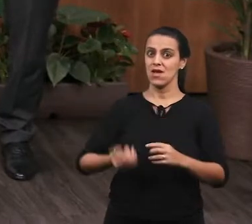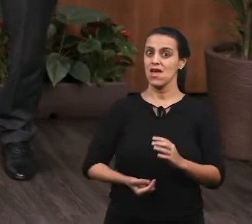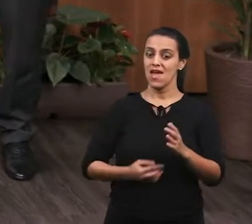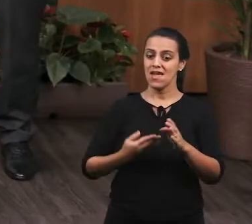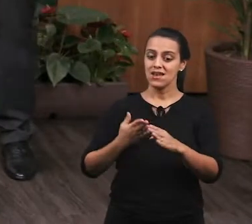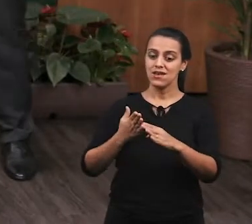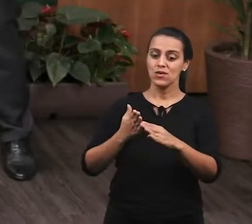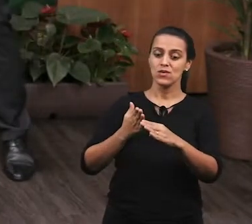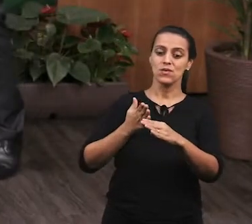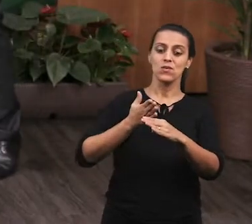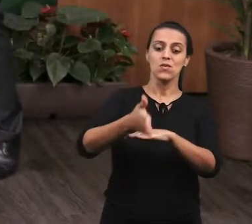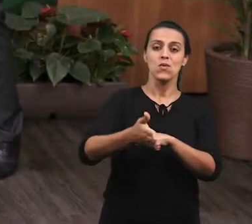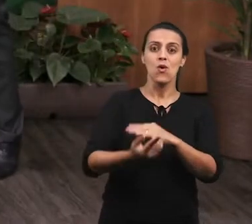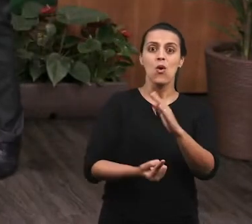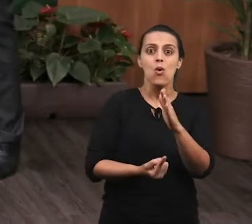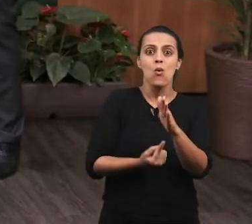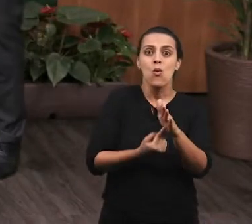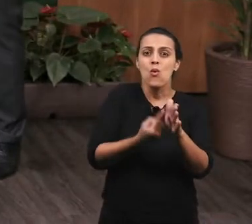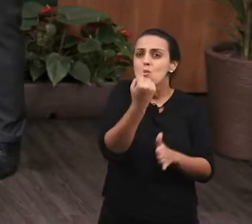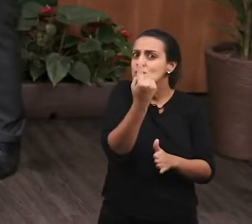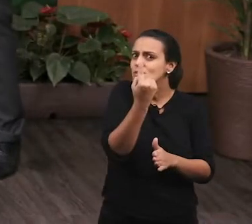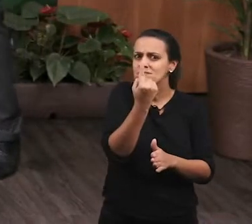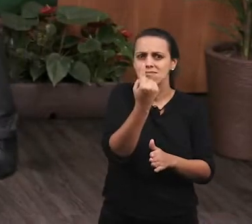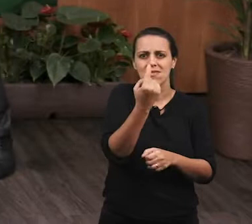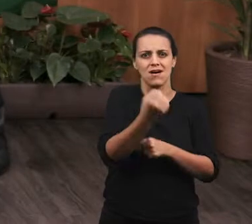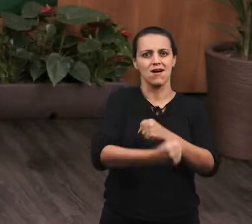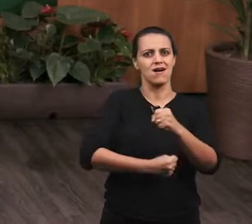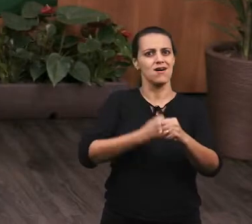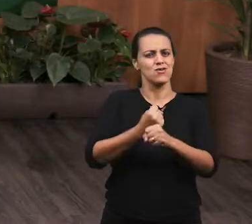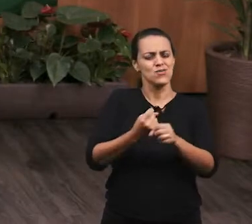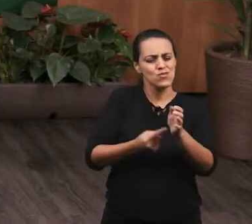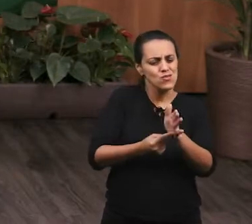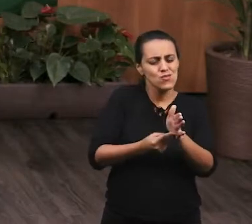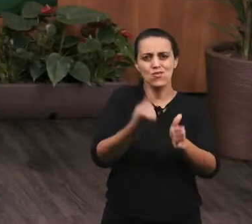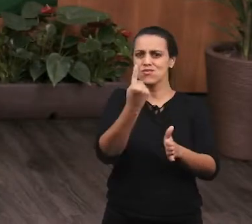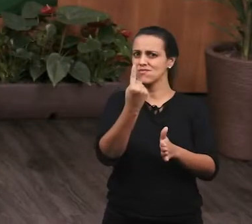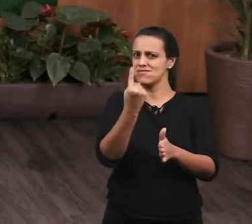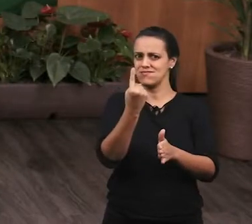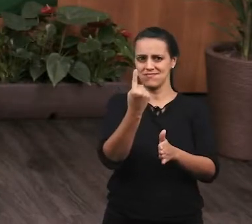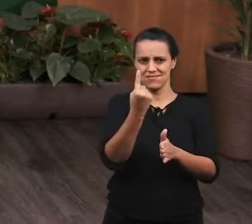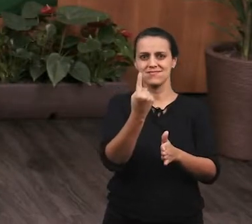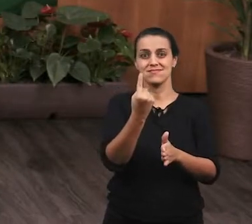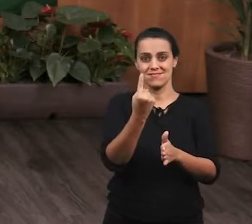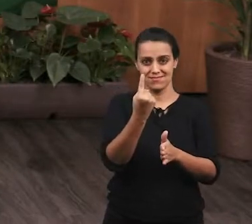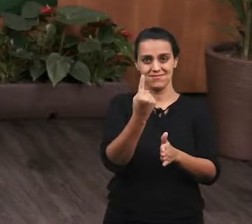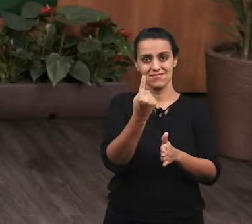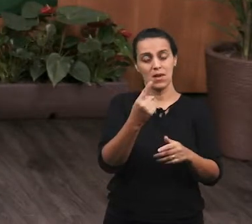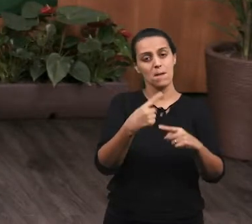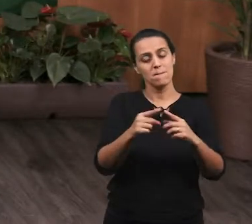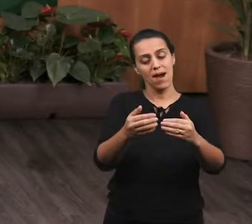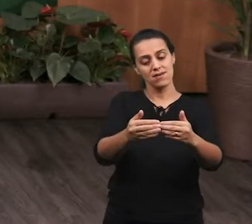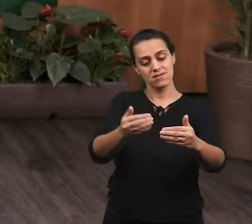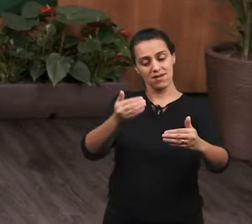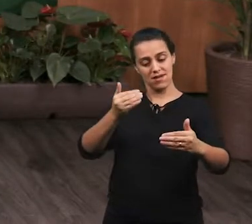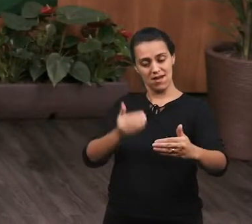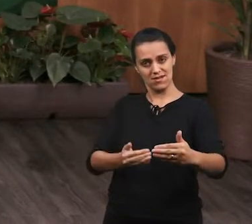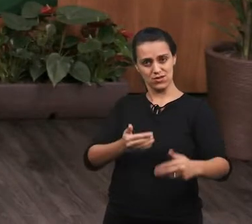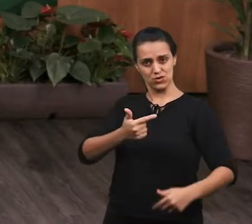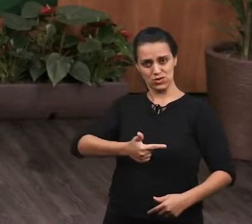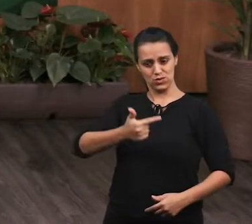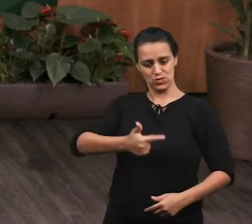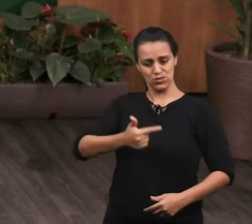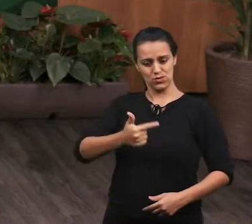входил лишь один раз в год. А во святое, во святилище,